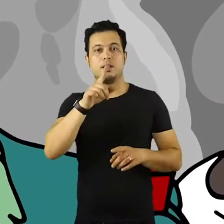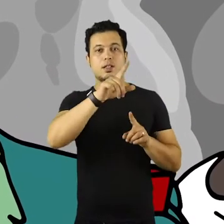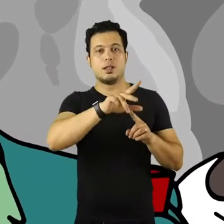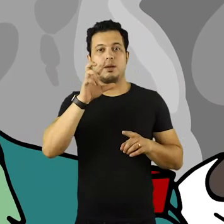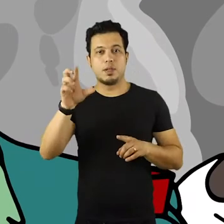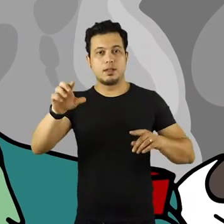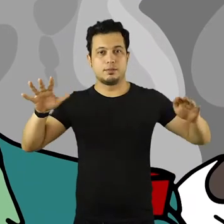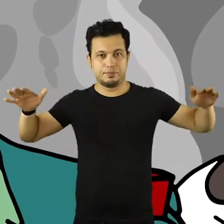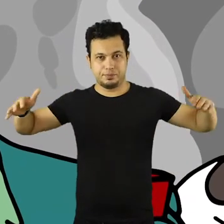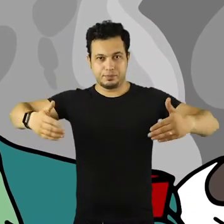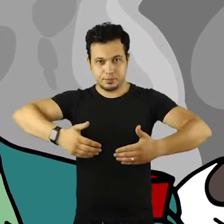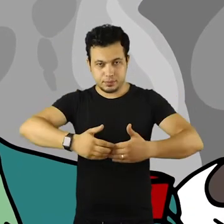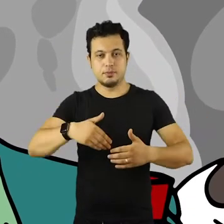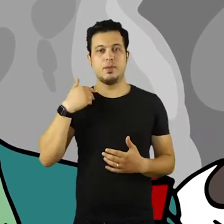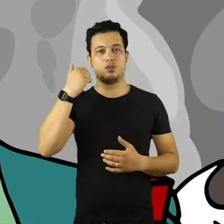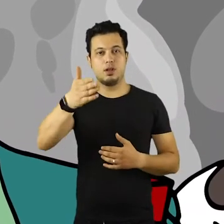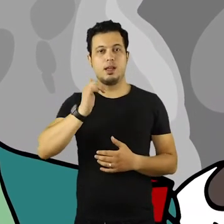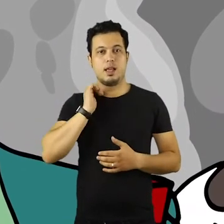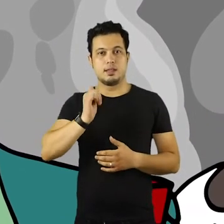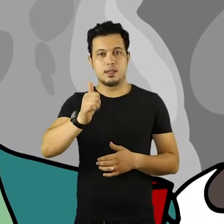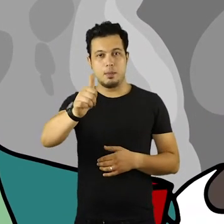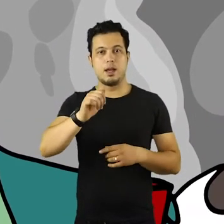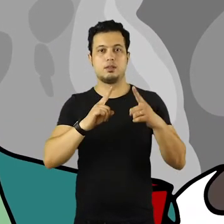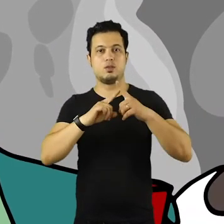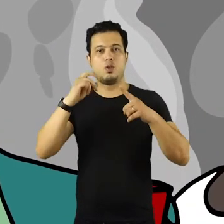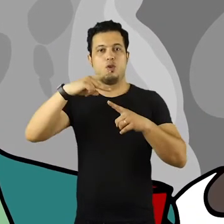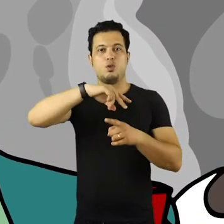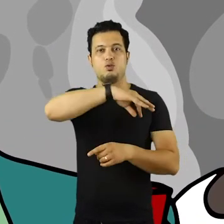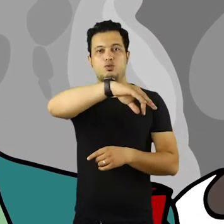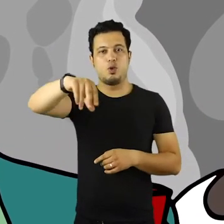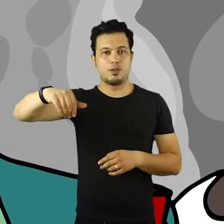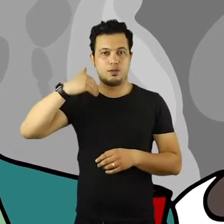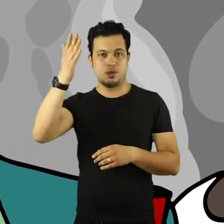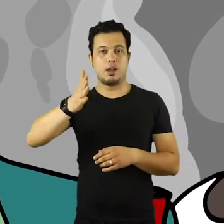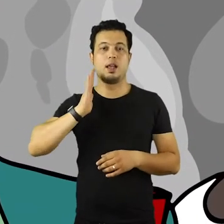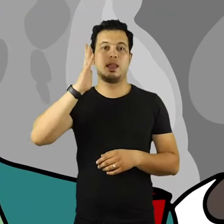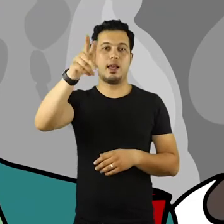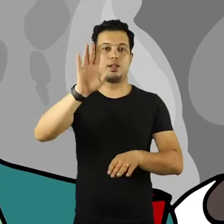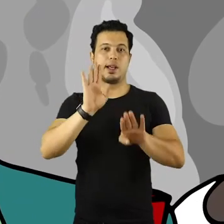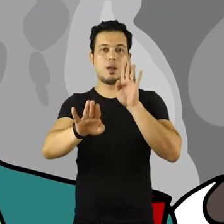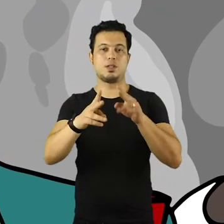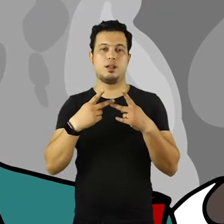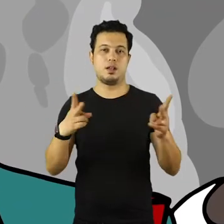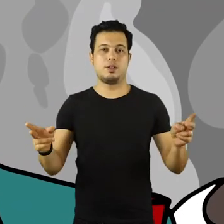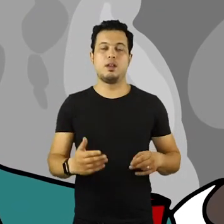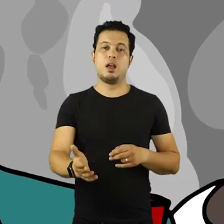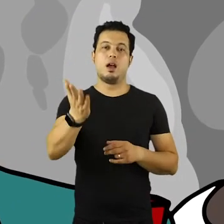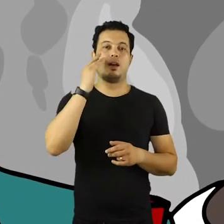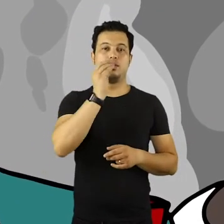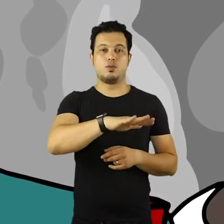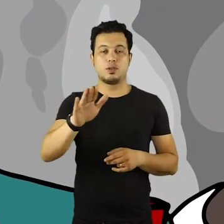Pınar'ı kanatlarının altına alarak zaman tozundan serpip gelecek kapısını açtı. Haydi